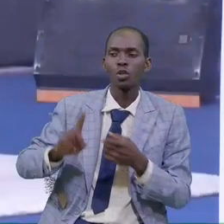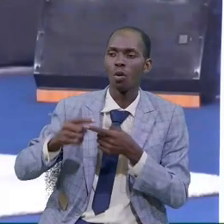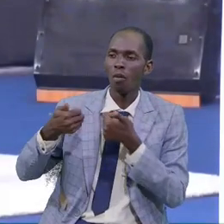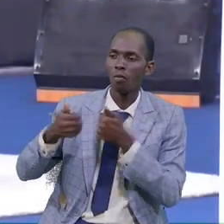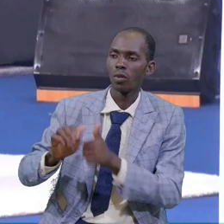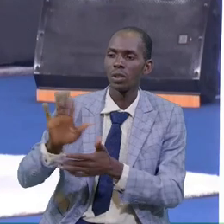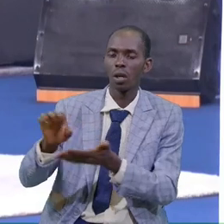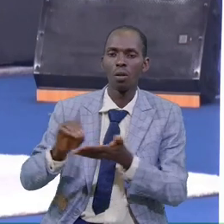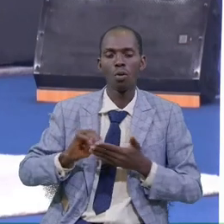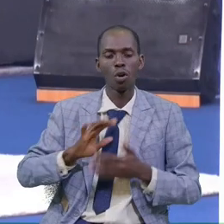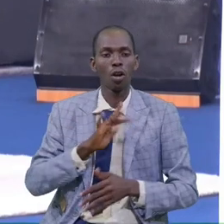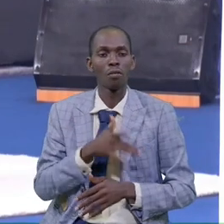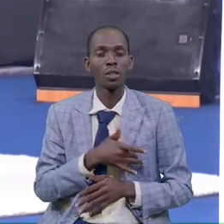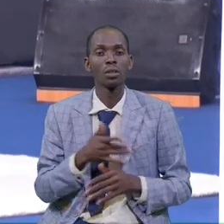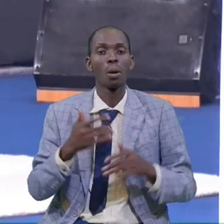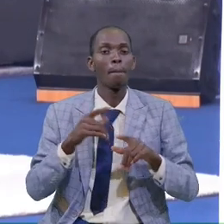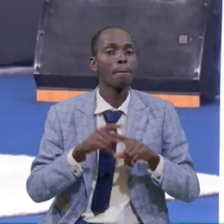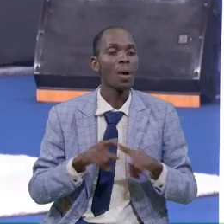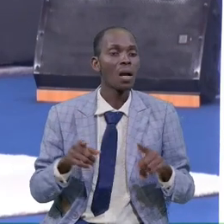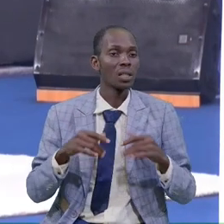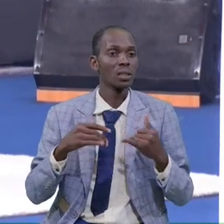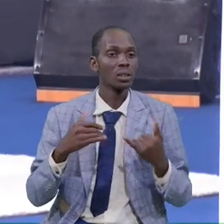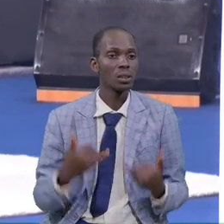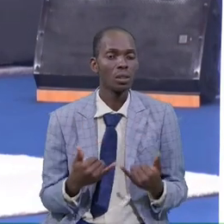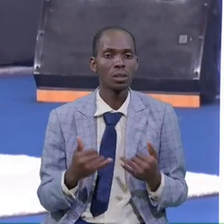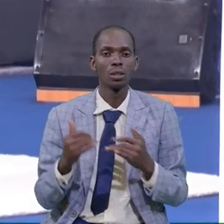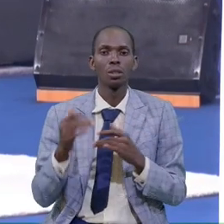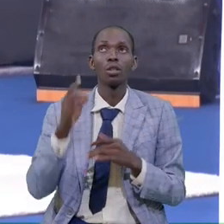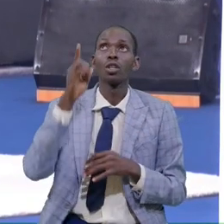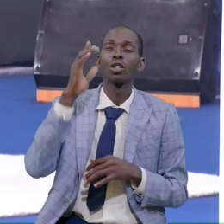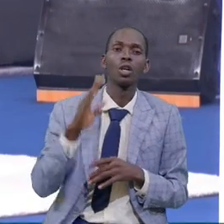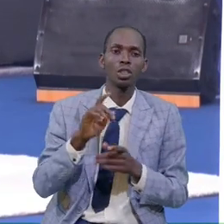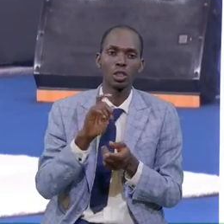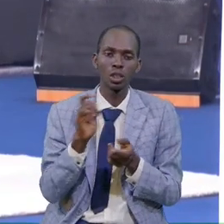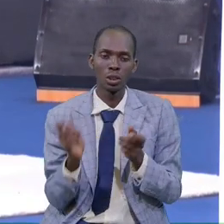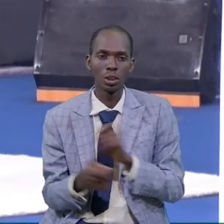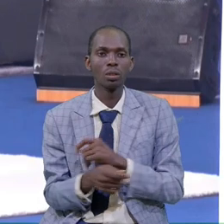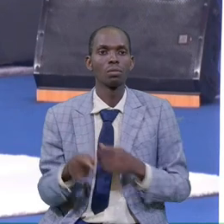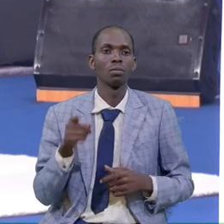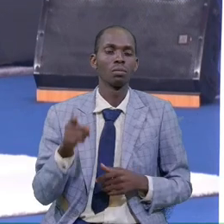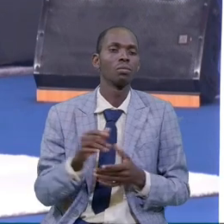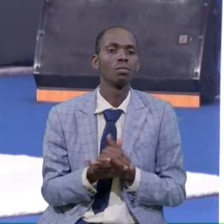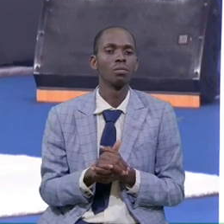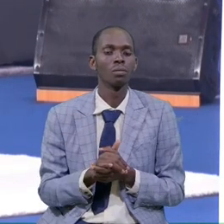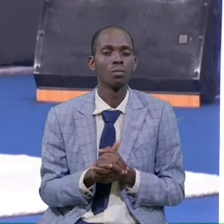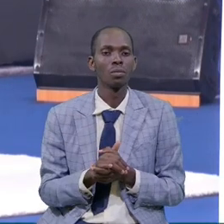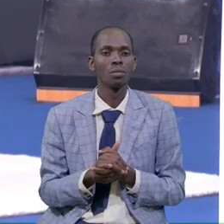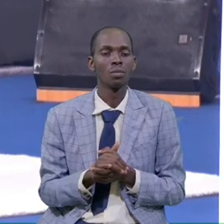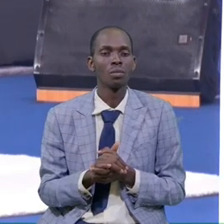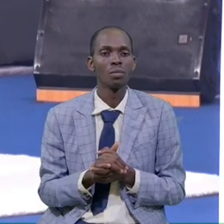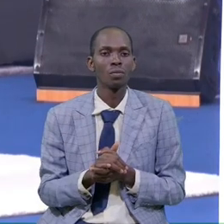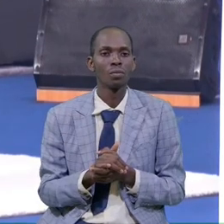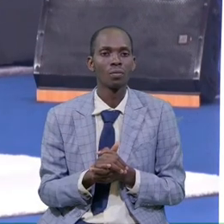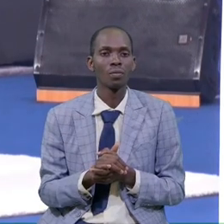convictions. Mais maintenant, Dieu a changé sa vie. Il a laissé tomber ce qu'il faisait par le